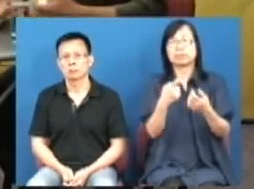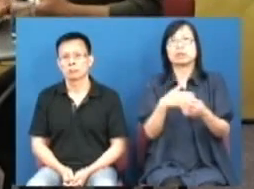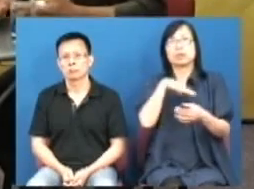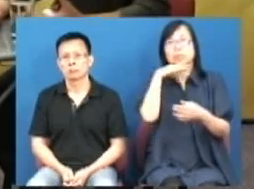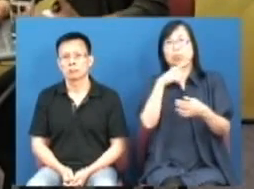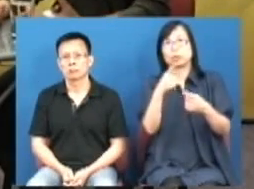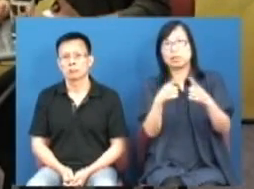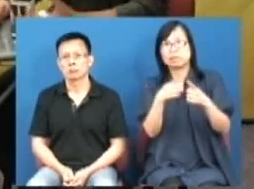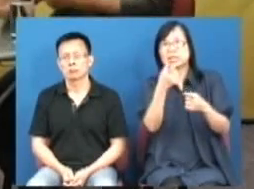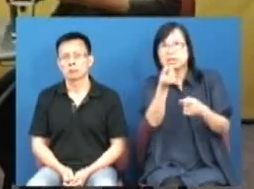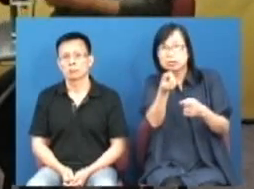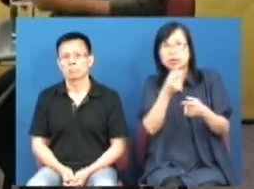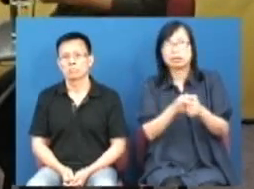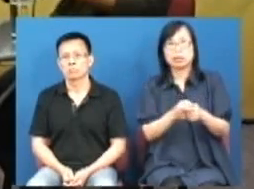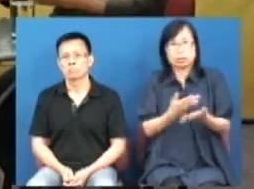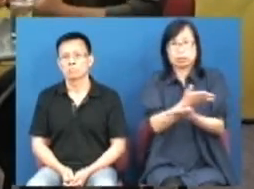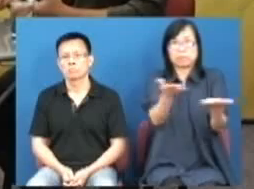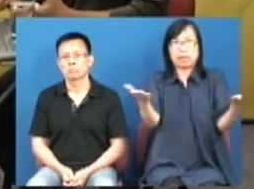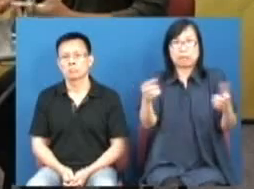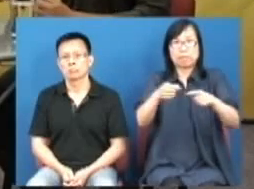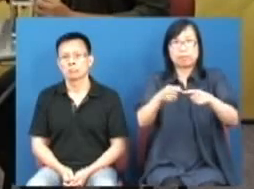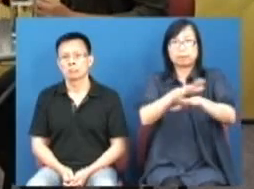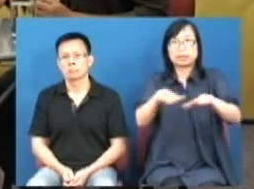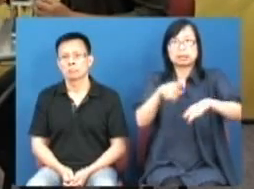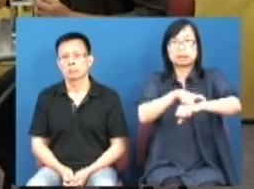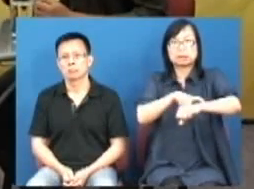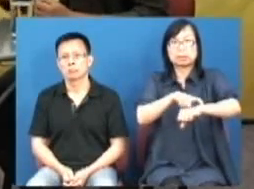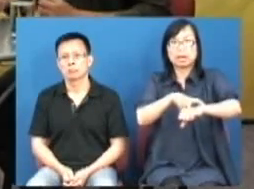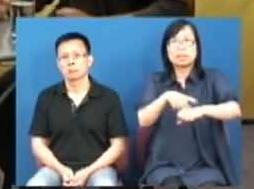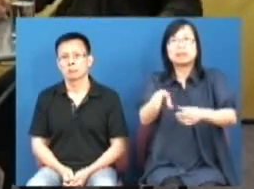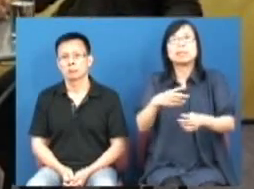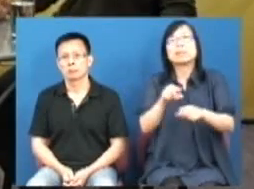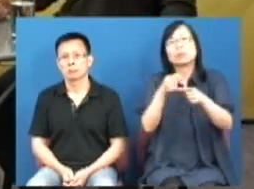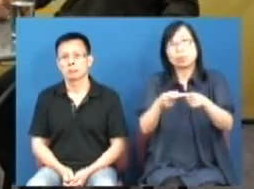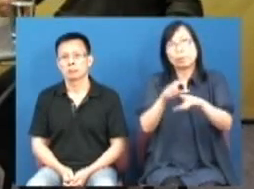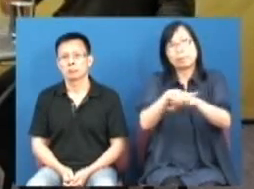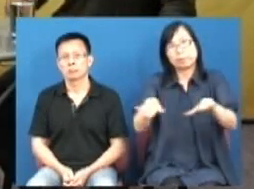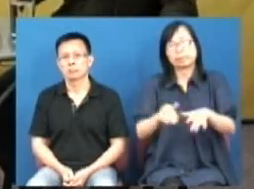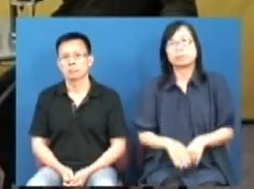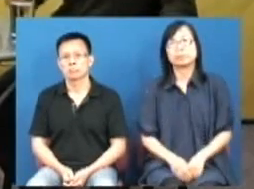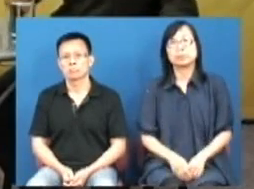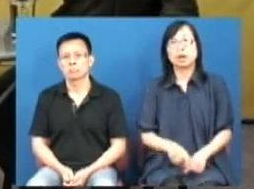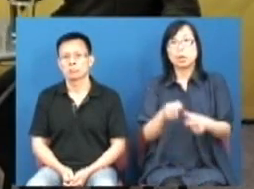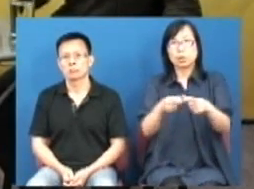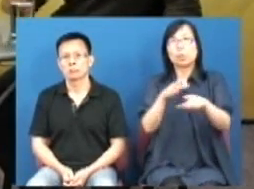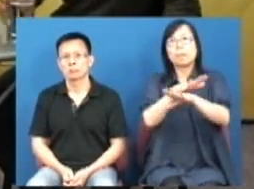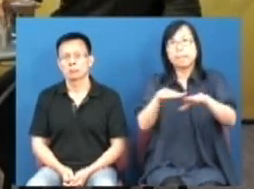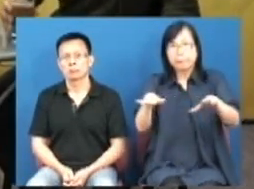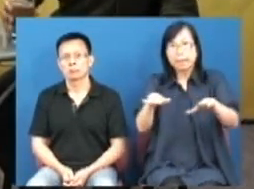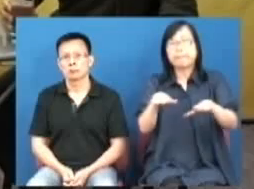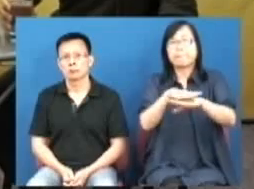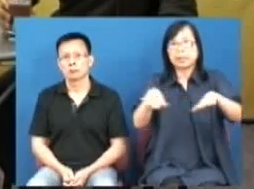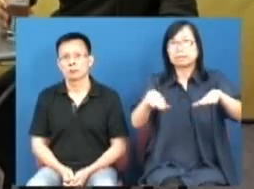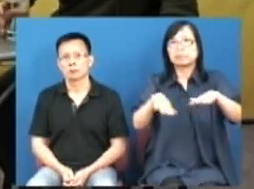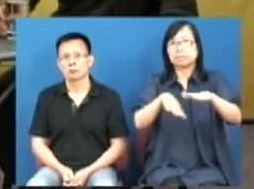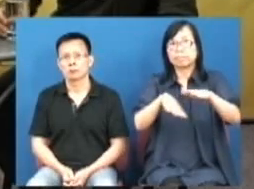可能佢小貓兩隻嘅啫。咁、如果大家都用平等時間咧，喂，佢問翻轉頭，喂，呢啲係咪叫公平啊？呢、這個所謂公平同埋平等嗰個分別喺呢度